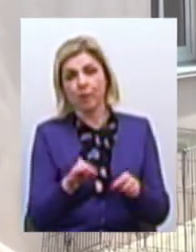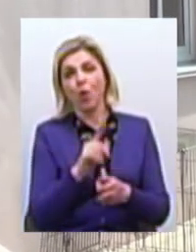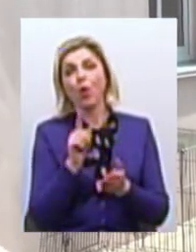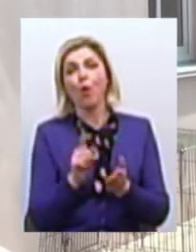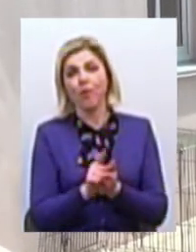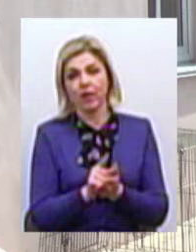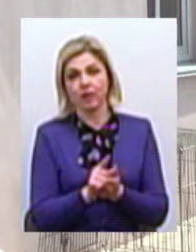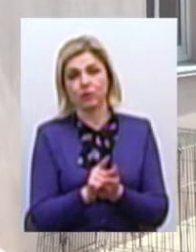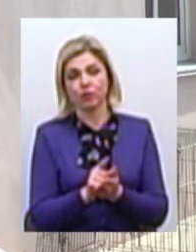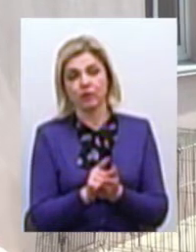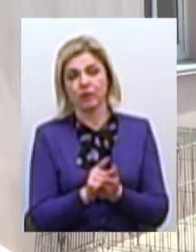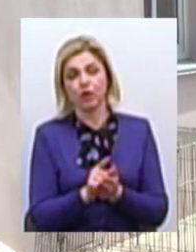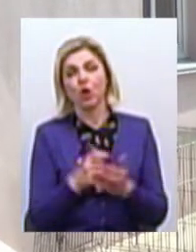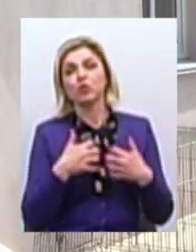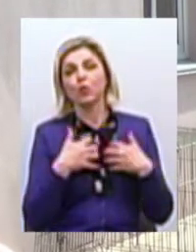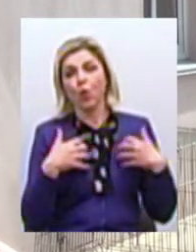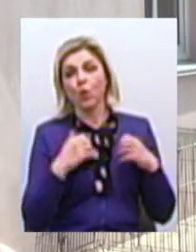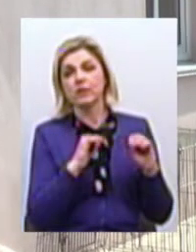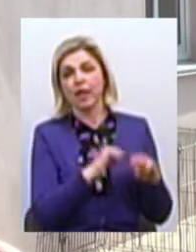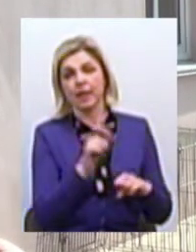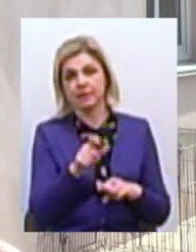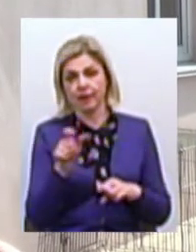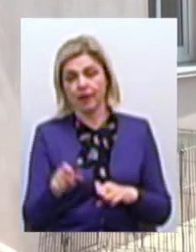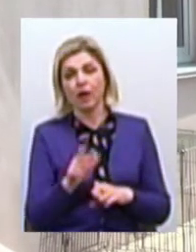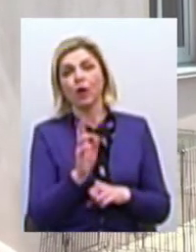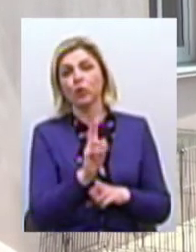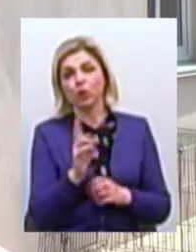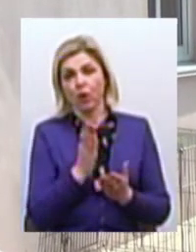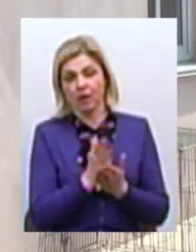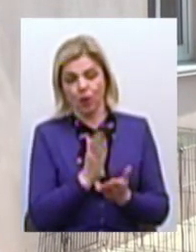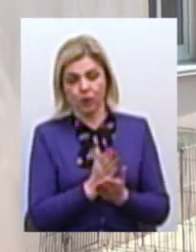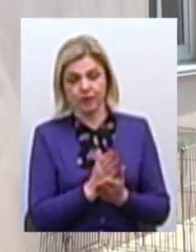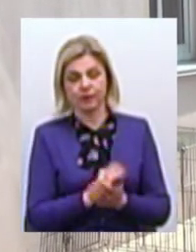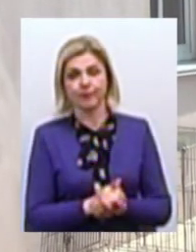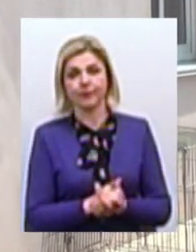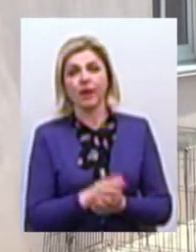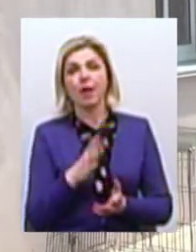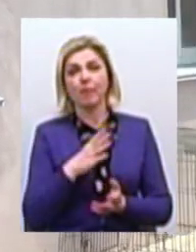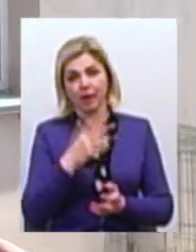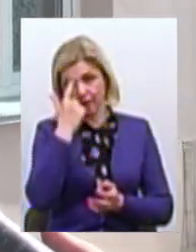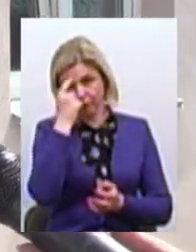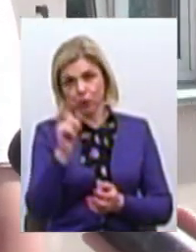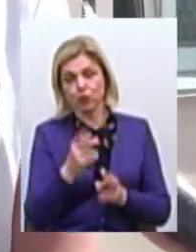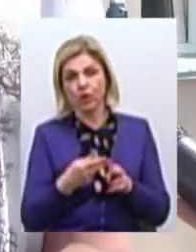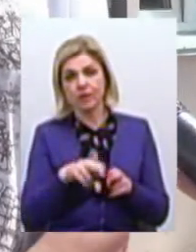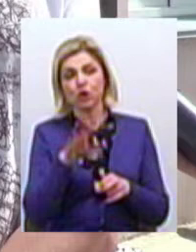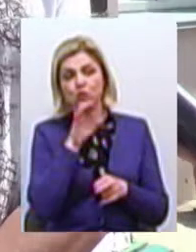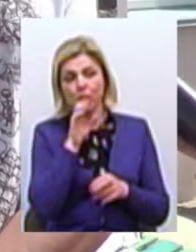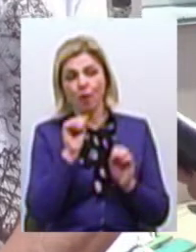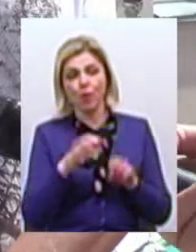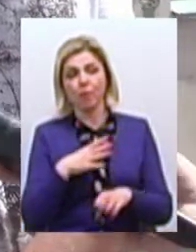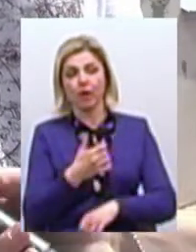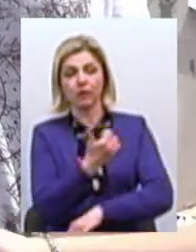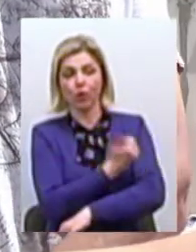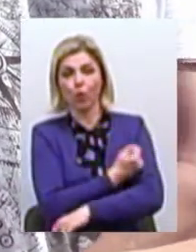зобов'язання зоозахисників, людей, які там знаходяться. Первим пунктом було озвучено, що ці собаки можуть бути усиплені.